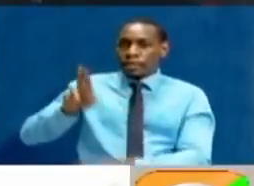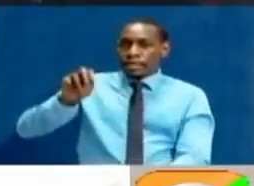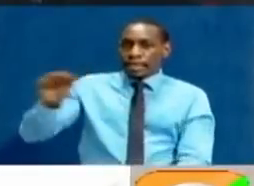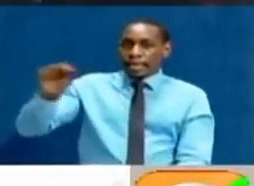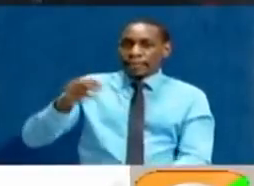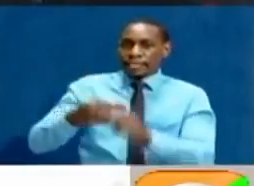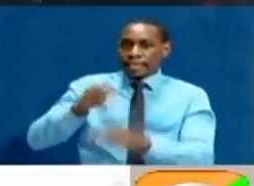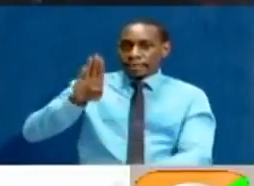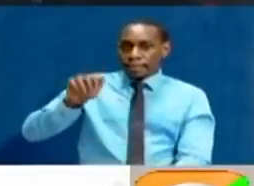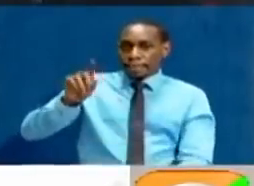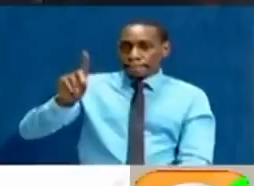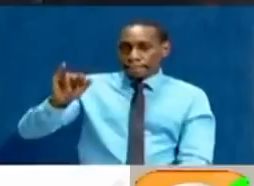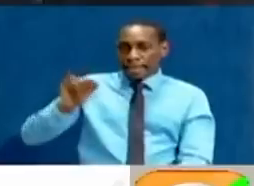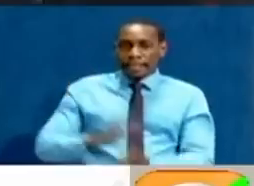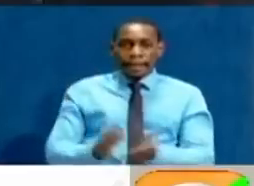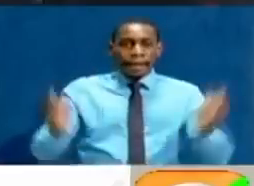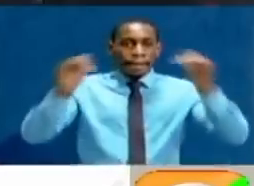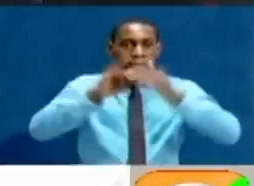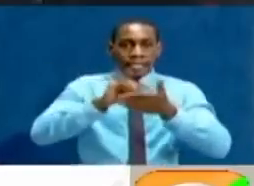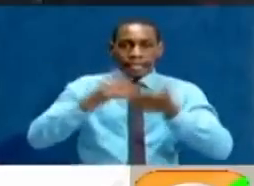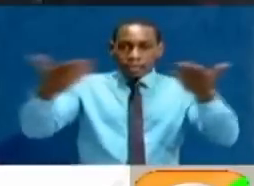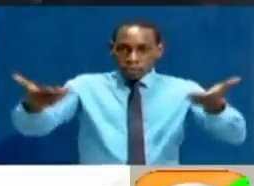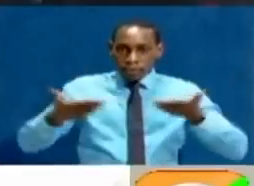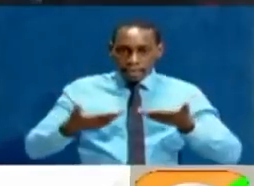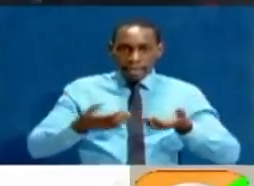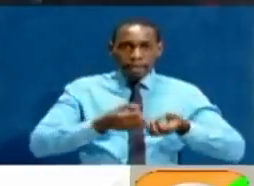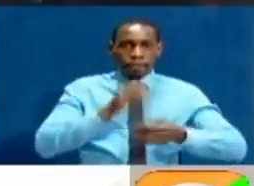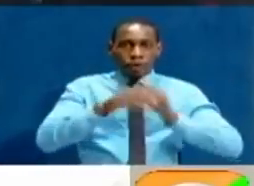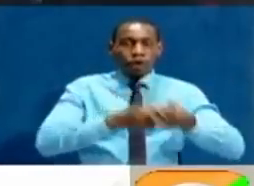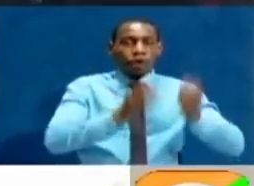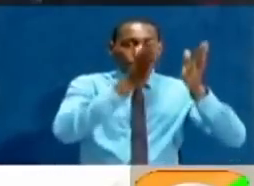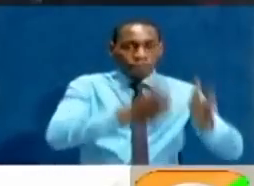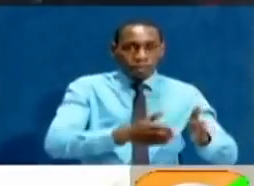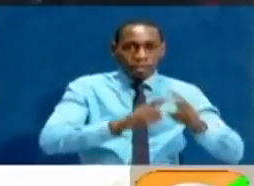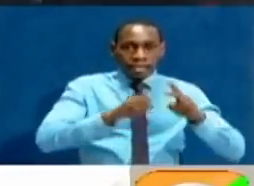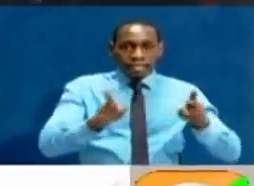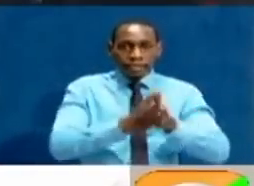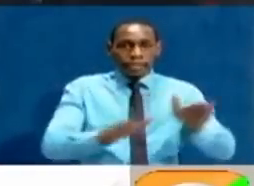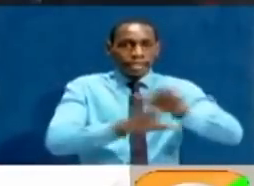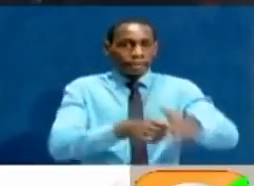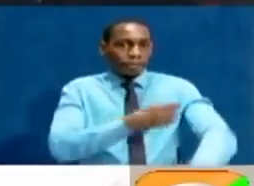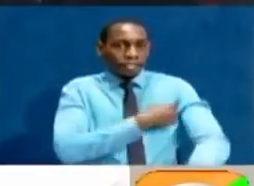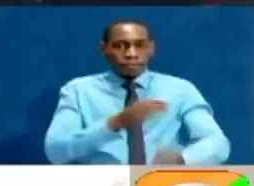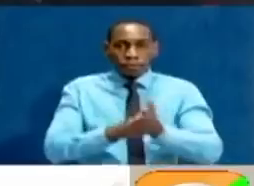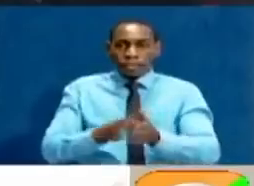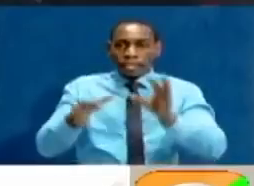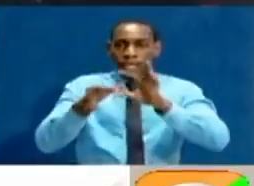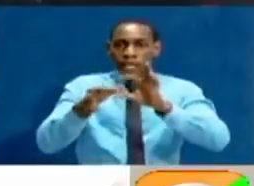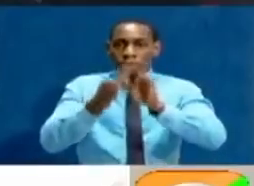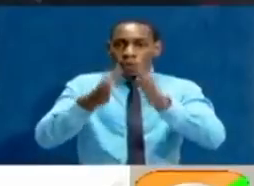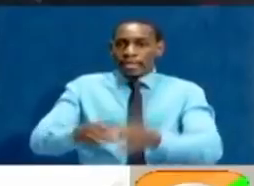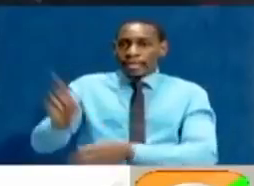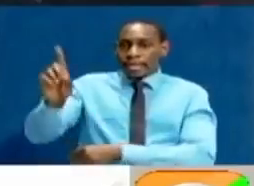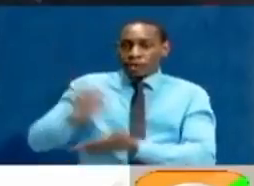NMS Jenerali Mohammed Badi katika mkutano uliowaleta pamoja maafisa wote kuanzia manaibu wa chifu hadi mratibu wa